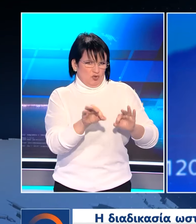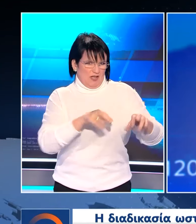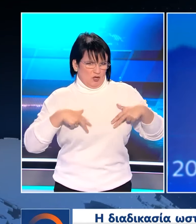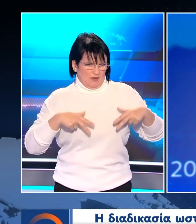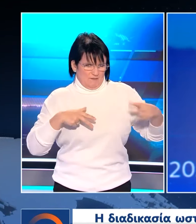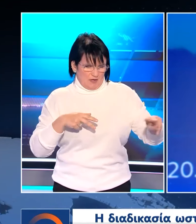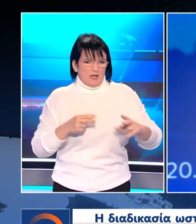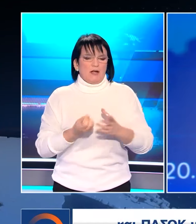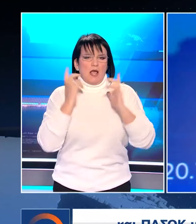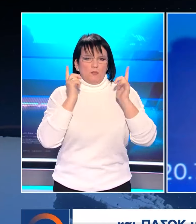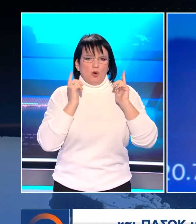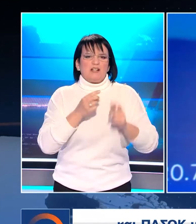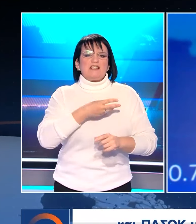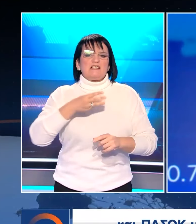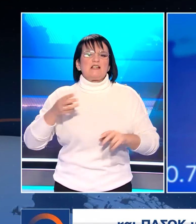Υπότιτλοι AUTHORWAVE